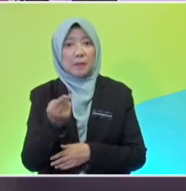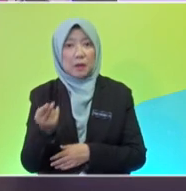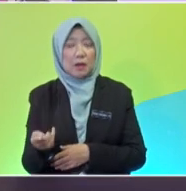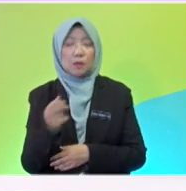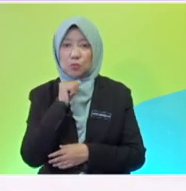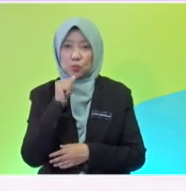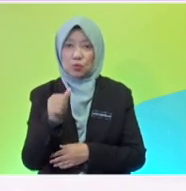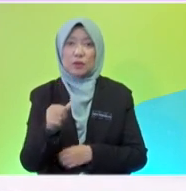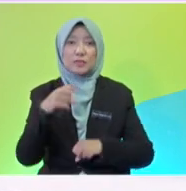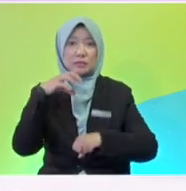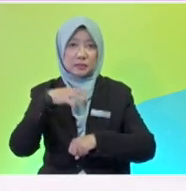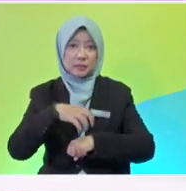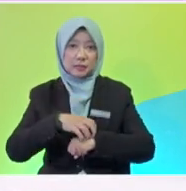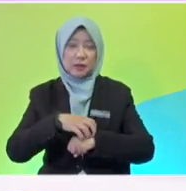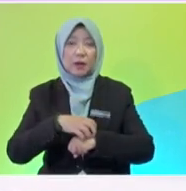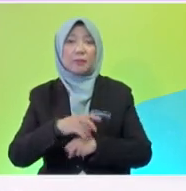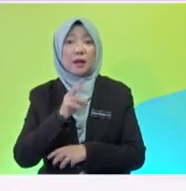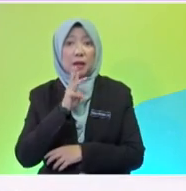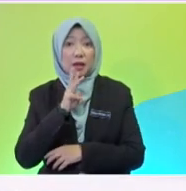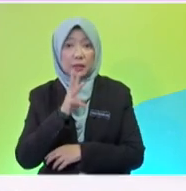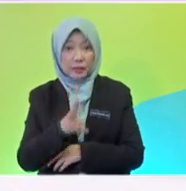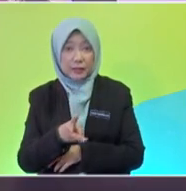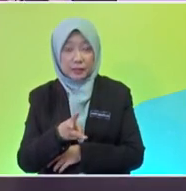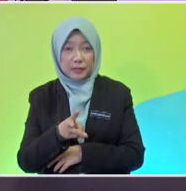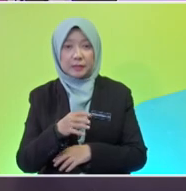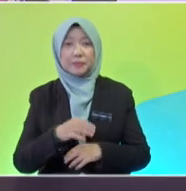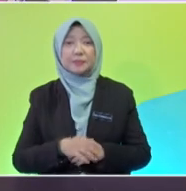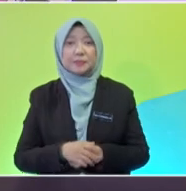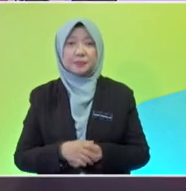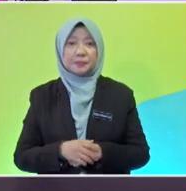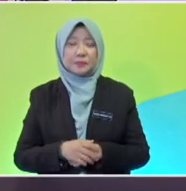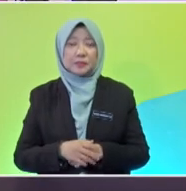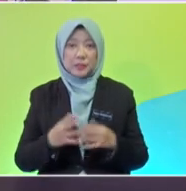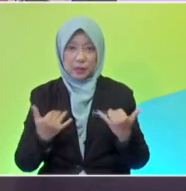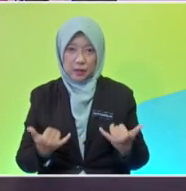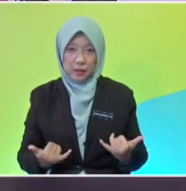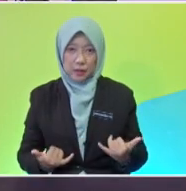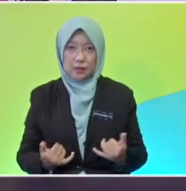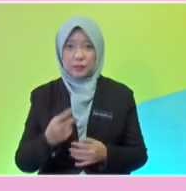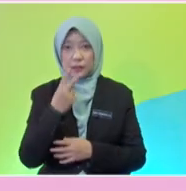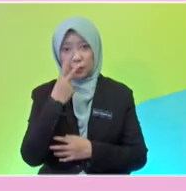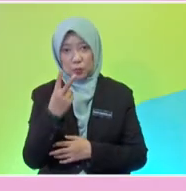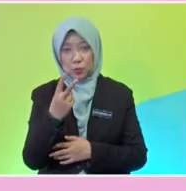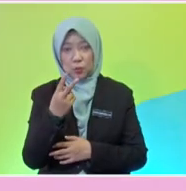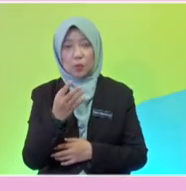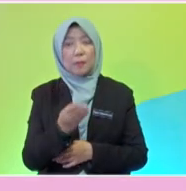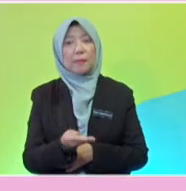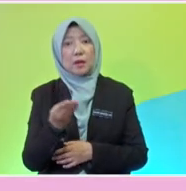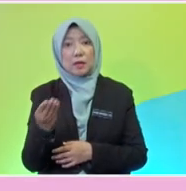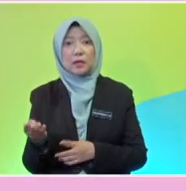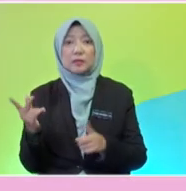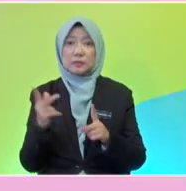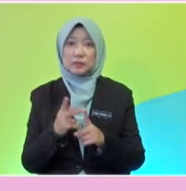Oke Betul Mira seterusnya Mira seterusnya kita lihat bahan yang kedua itu adalah span